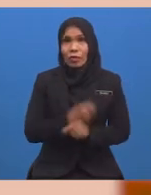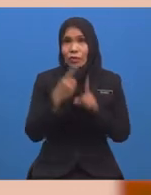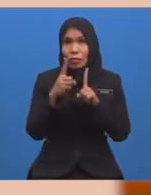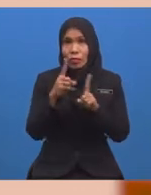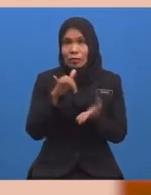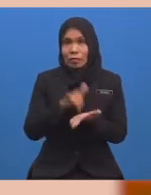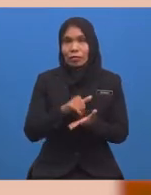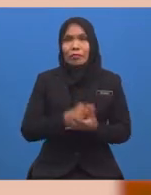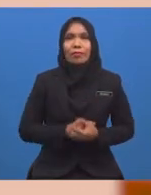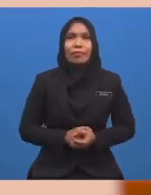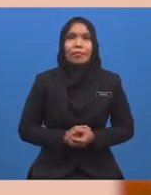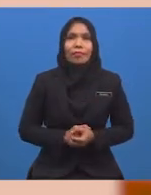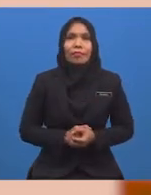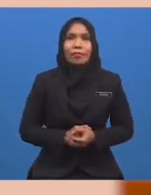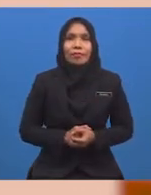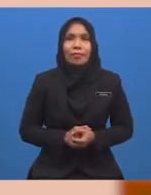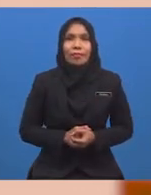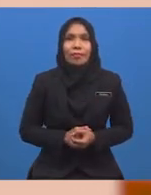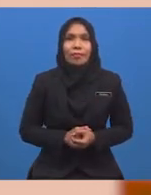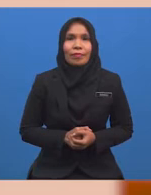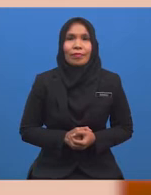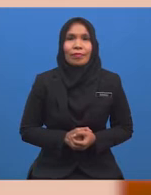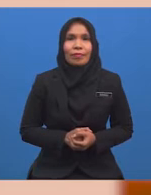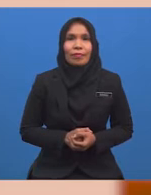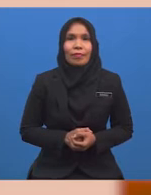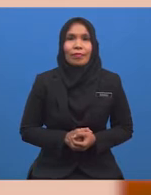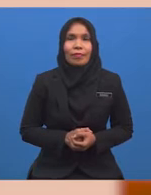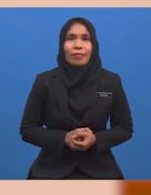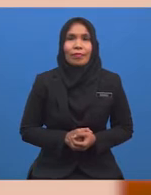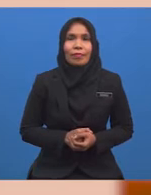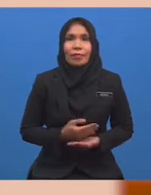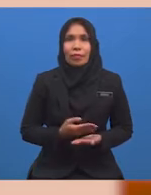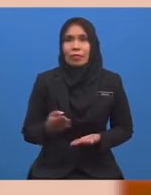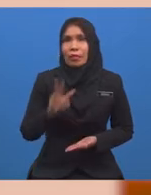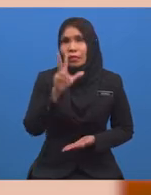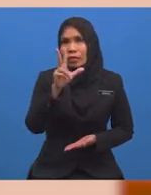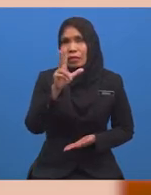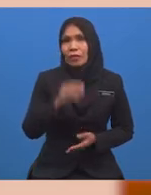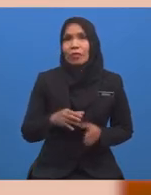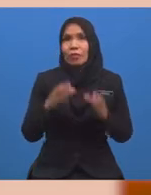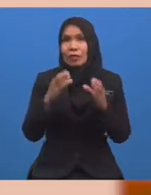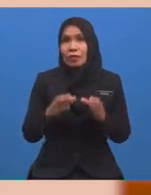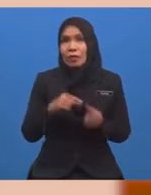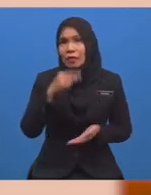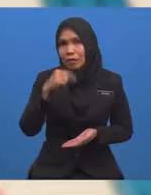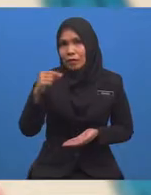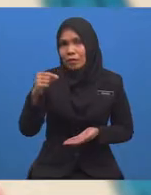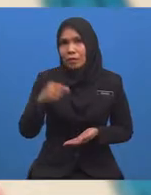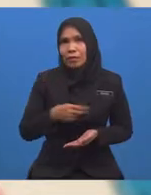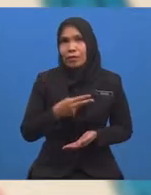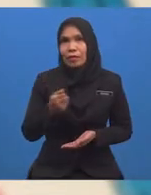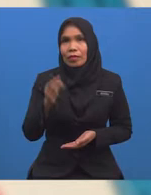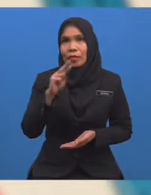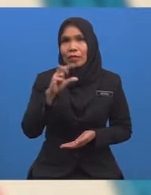g80 C bagi tiga batang pensil harganya ialah